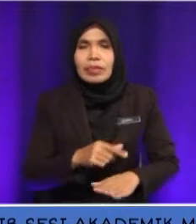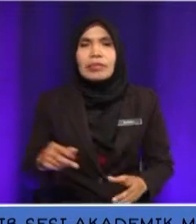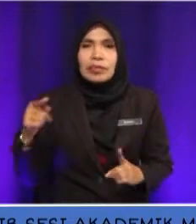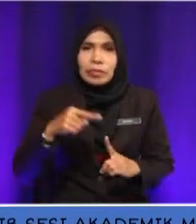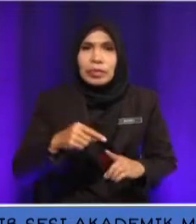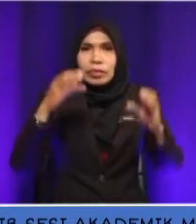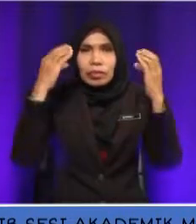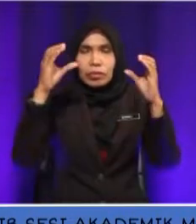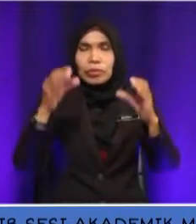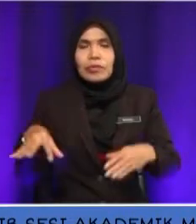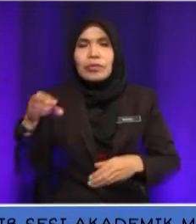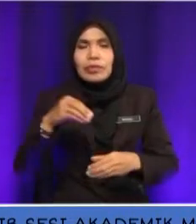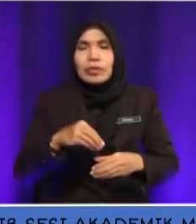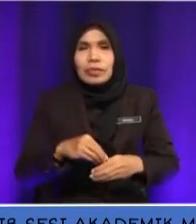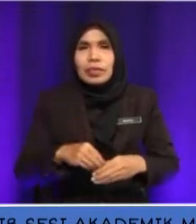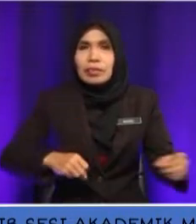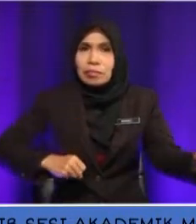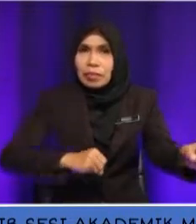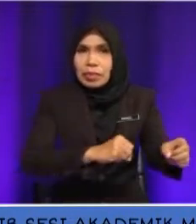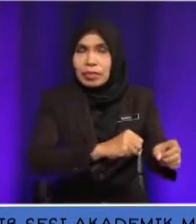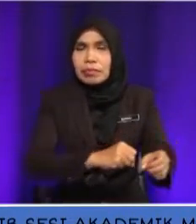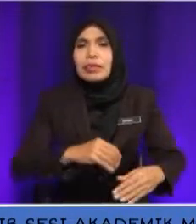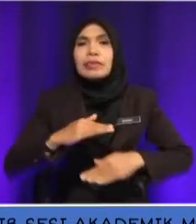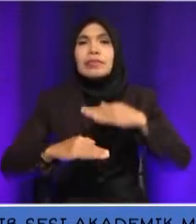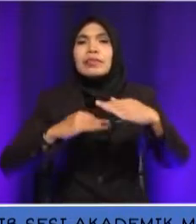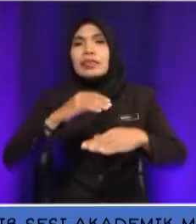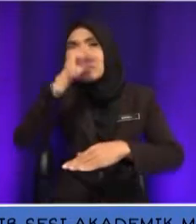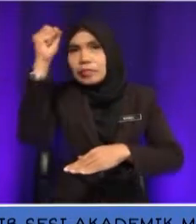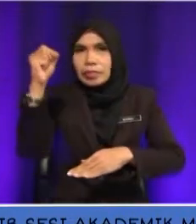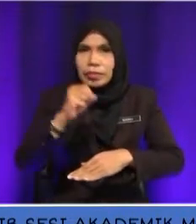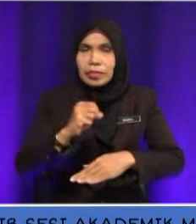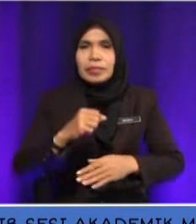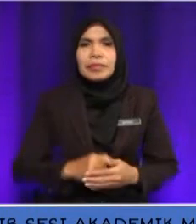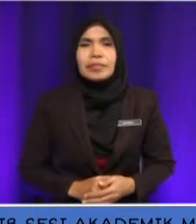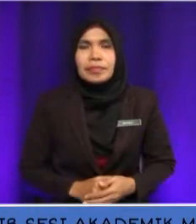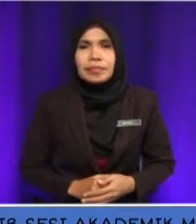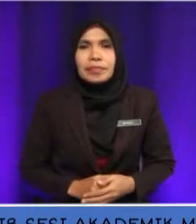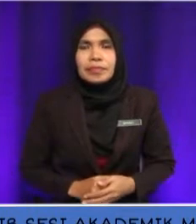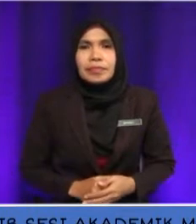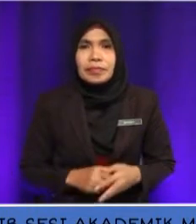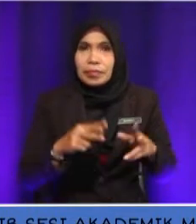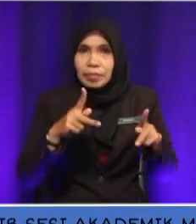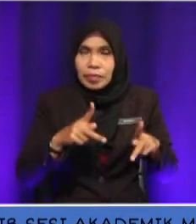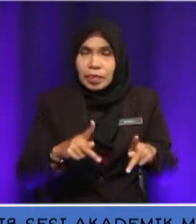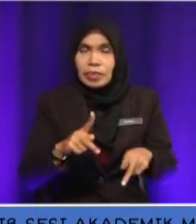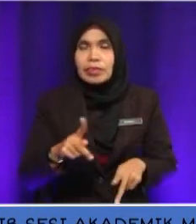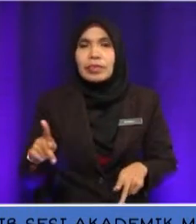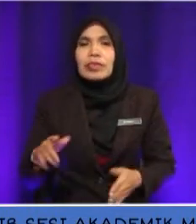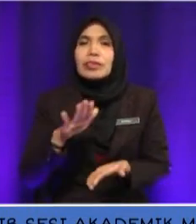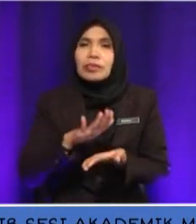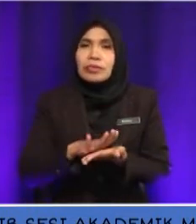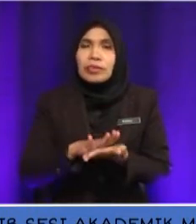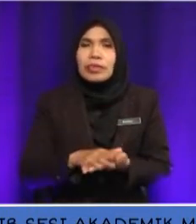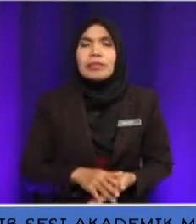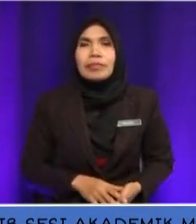aspek pembinaan instrumen ataupun item padahal ini kita sebut tadi kita perkasakan sekolah-sekolah dan juga kita tidak mau